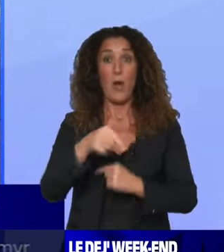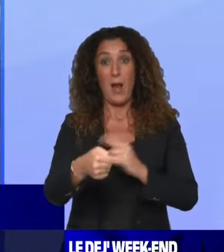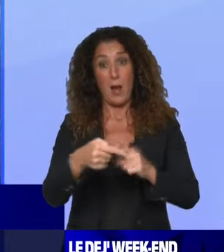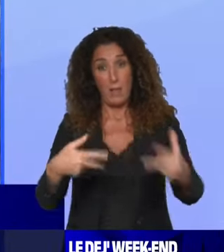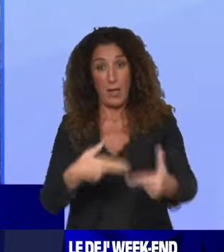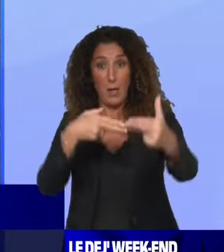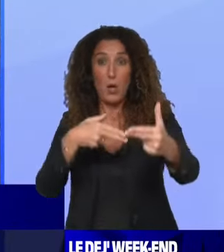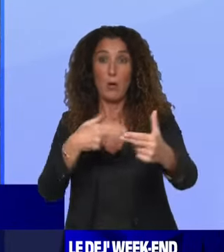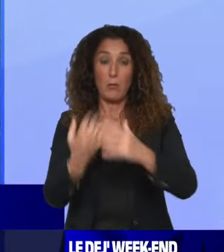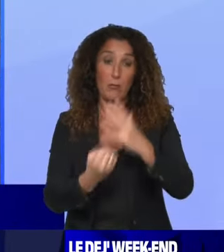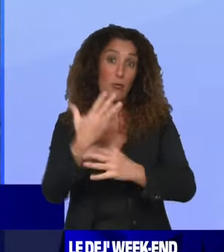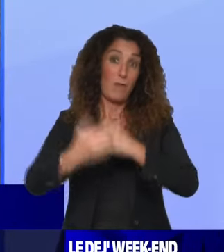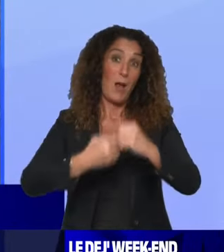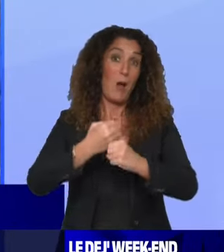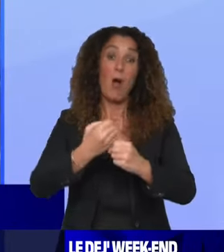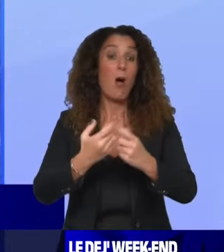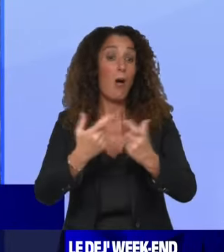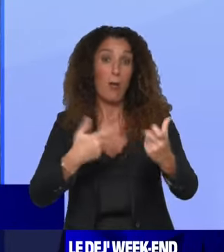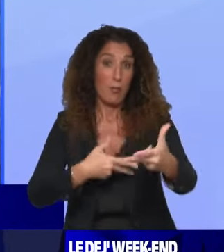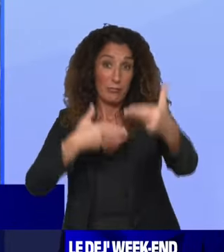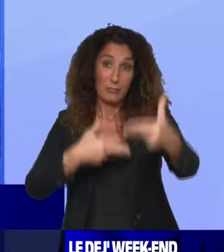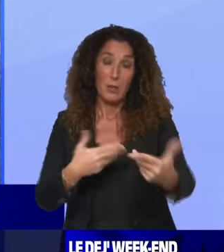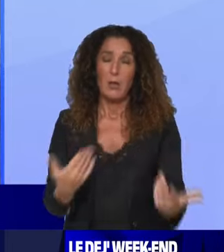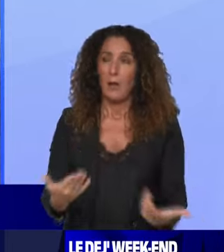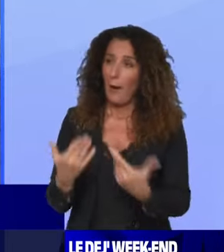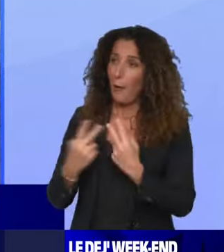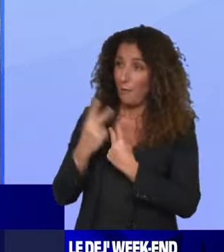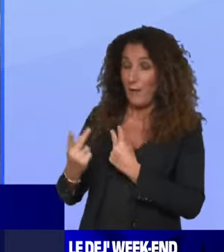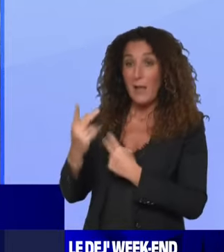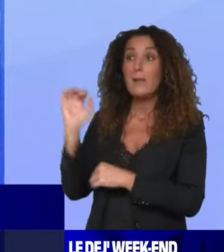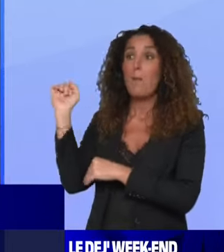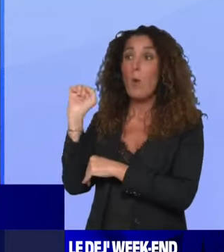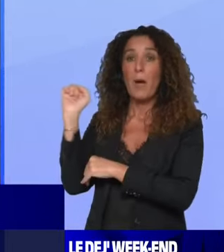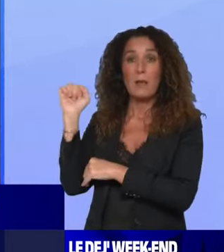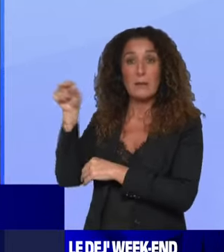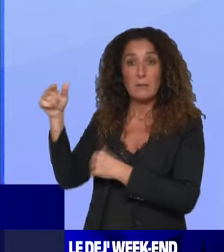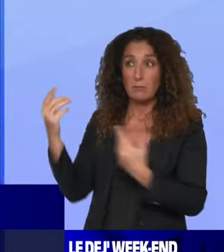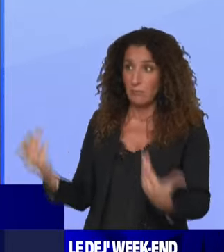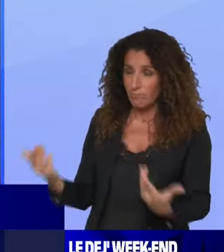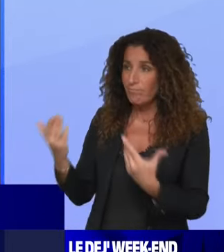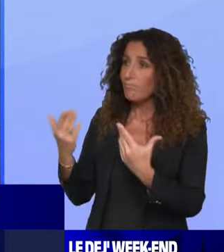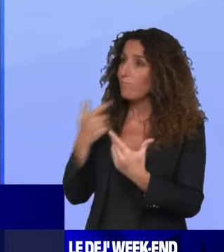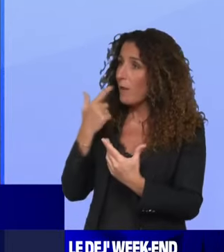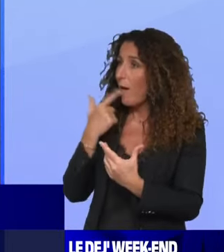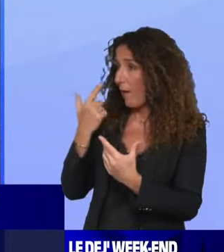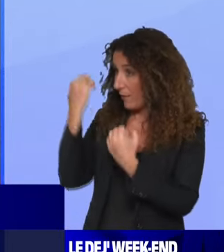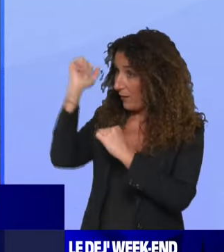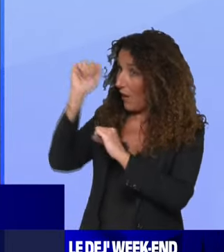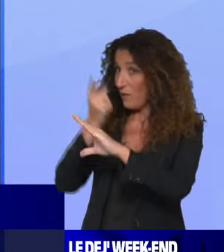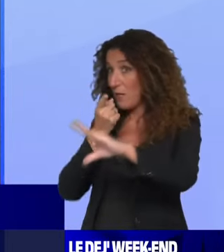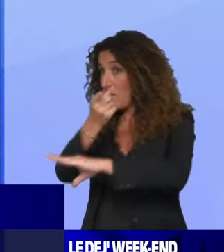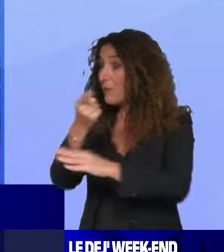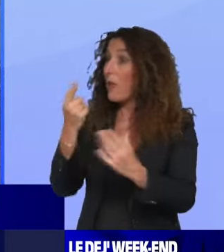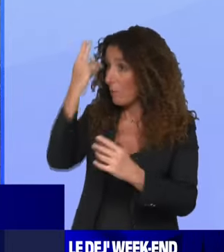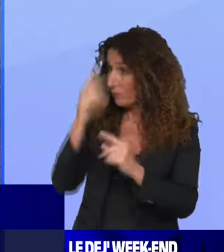de Noël. Avec Margot Sèvres, on se trouve devant la gare Montparnasse pour parler justement de cette grève illimitée qui est prévue à partir